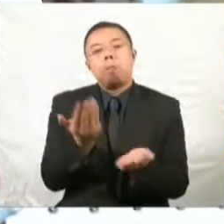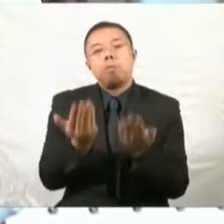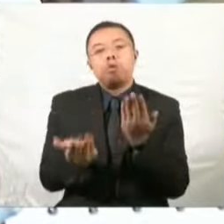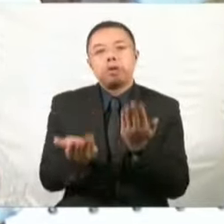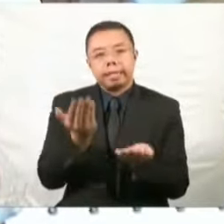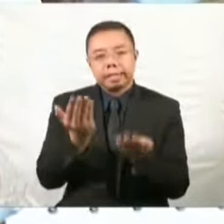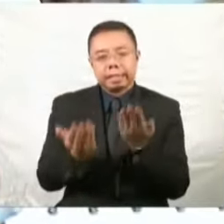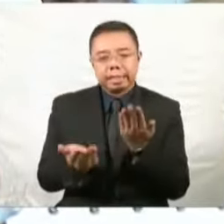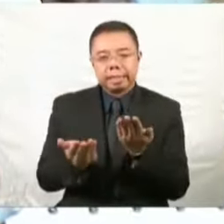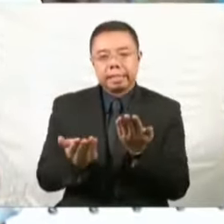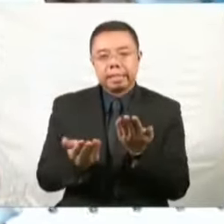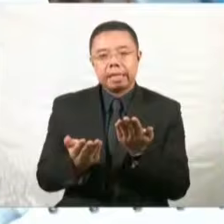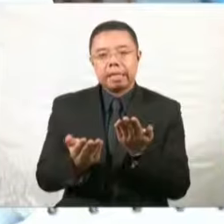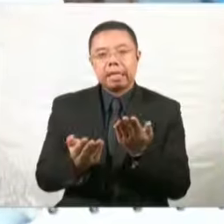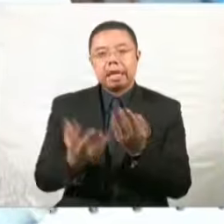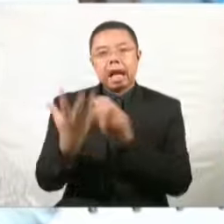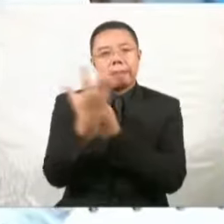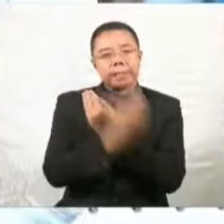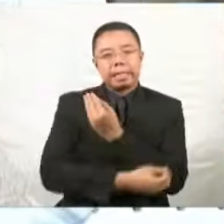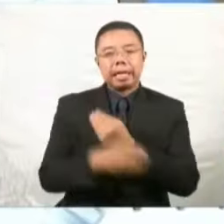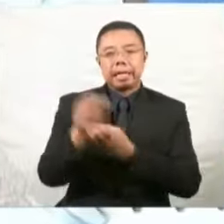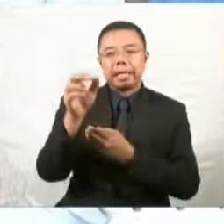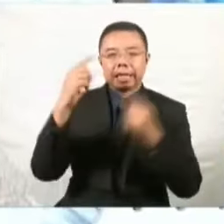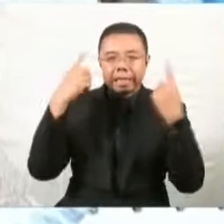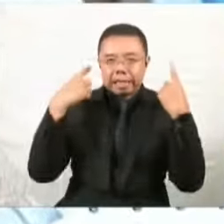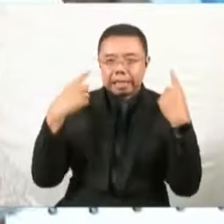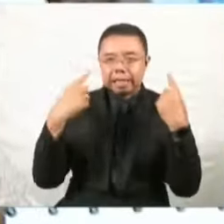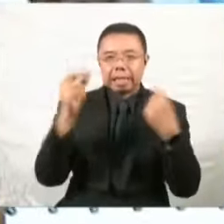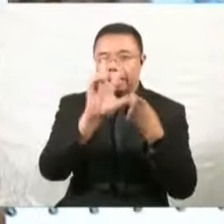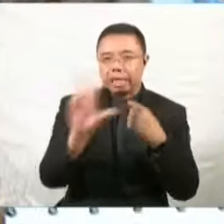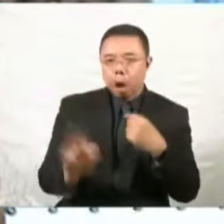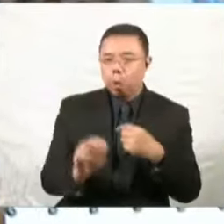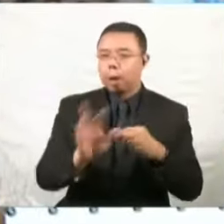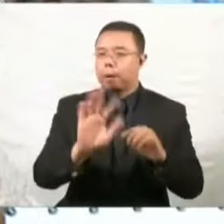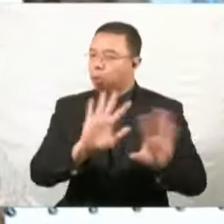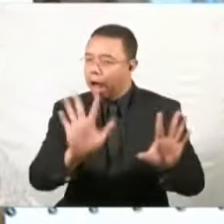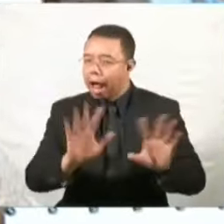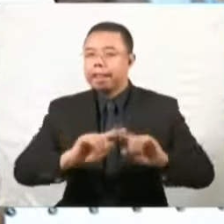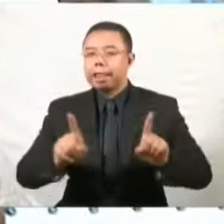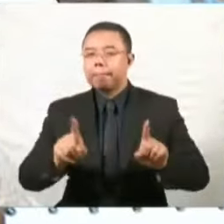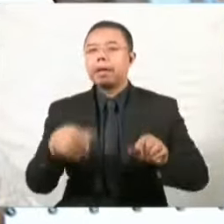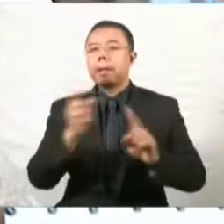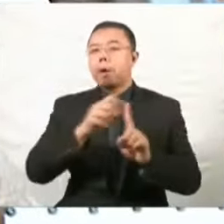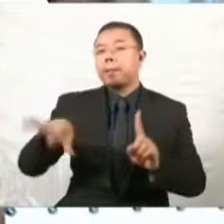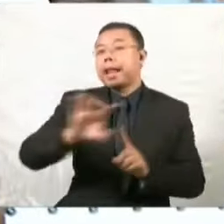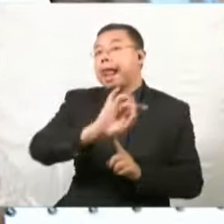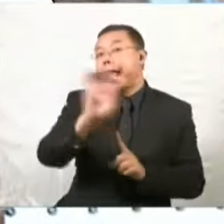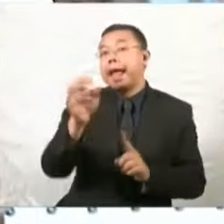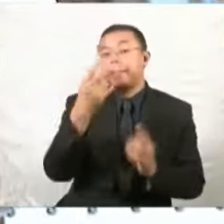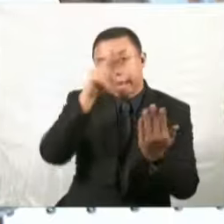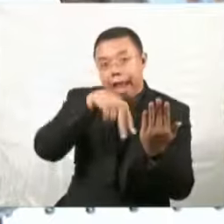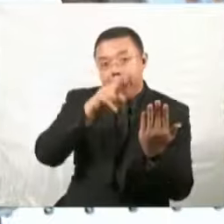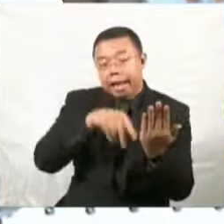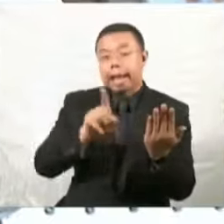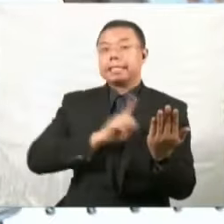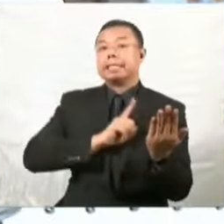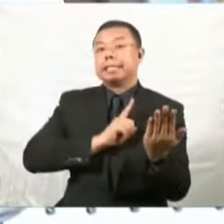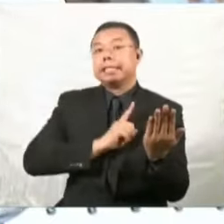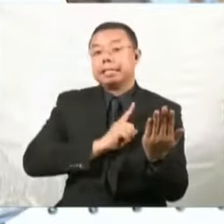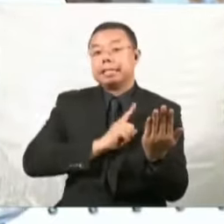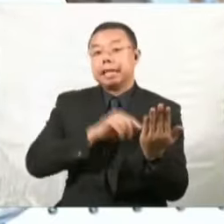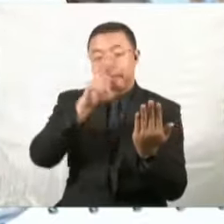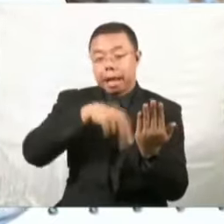lagi termiskin di Pulau Jawa bukan provinsi Jawa Barat Provinsi lain di Pulau Jawa silakan dibaca